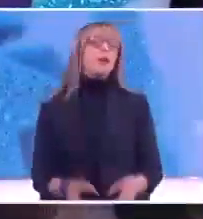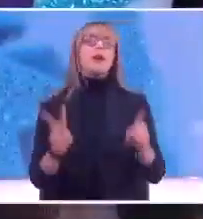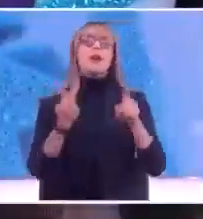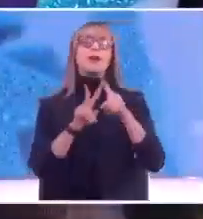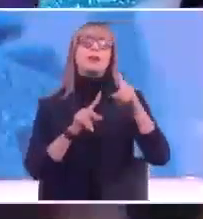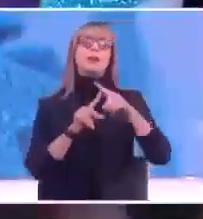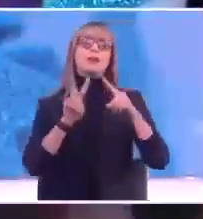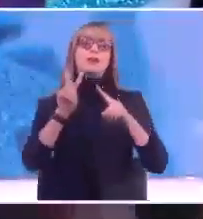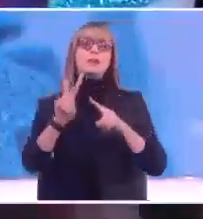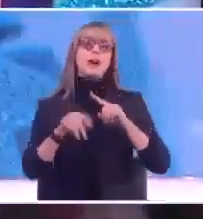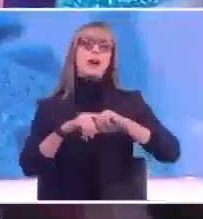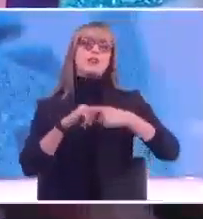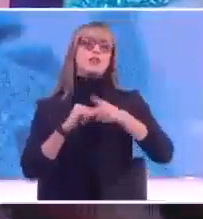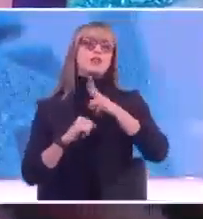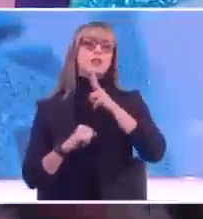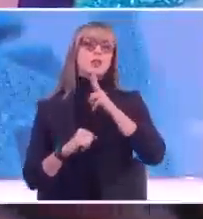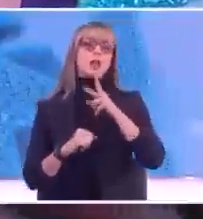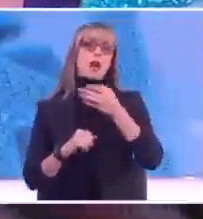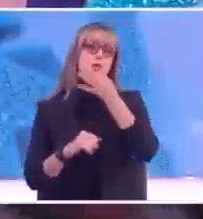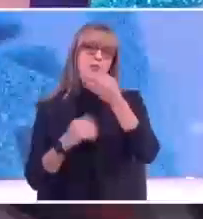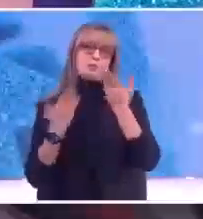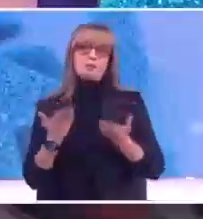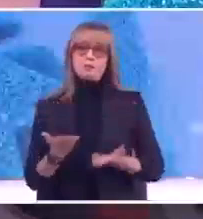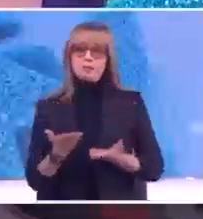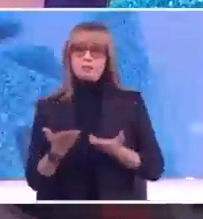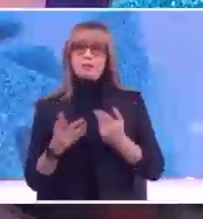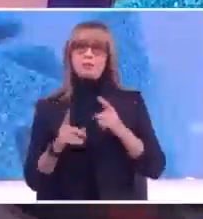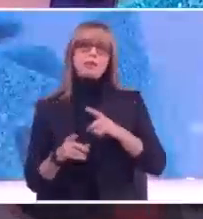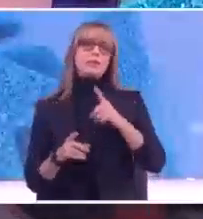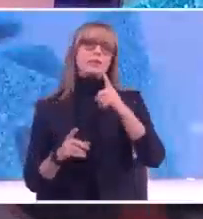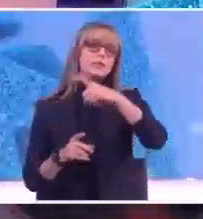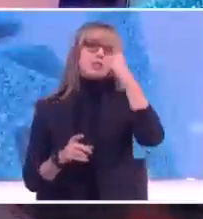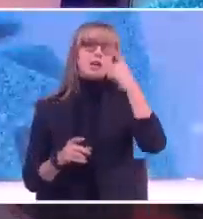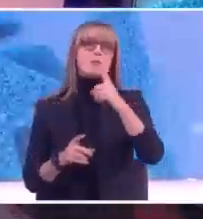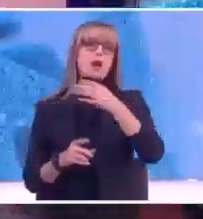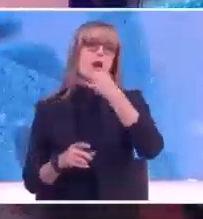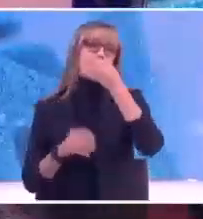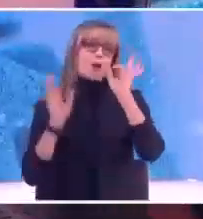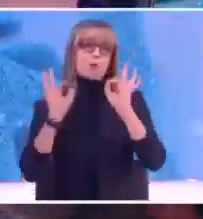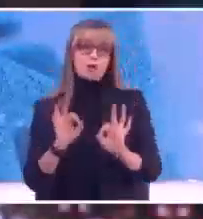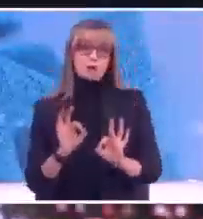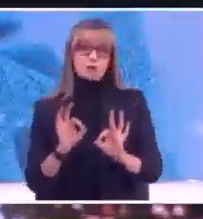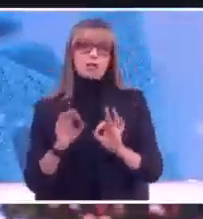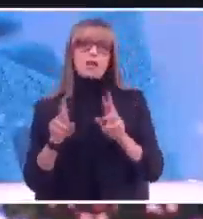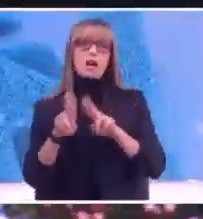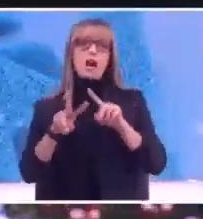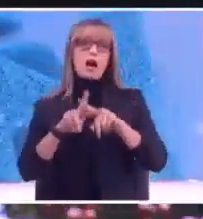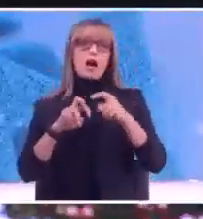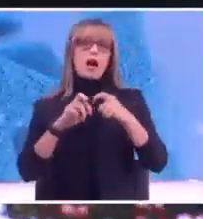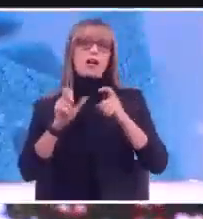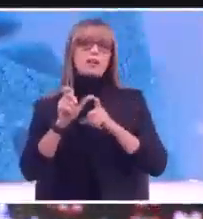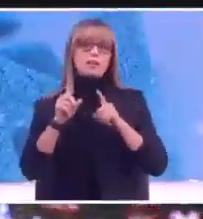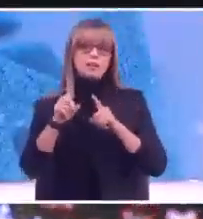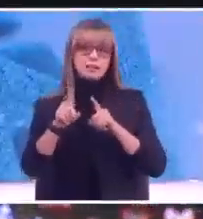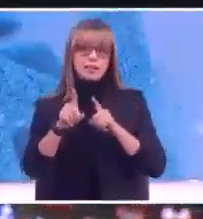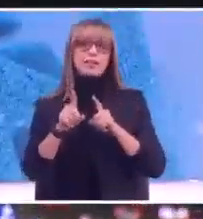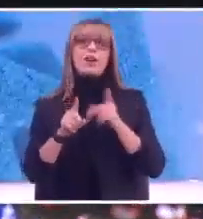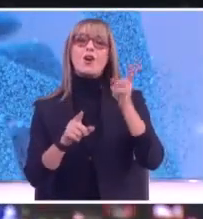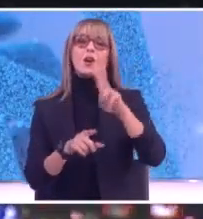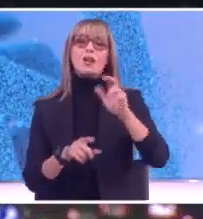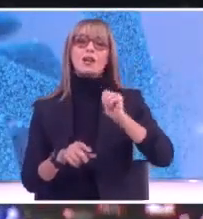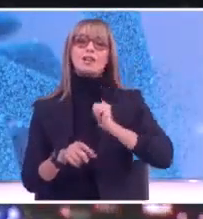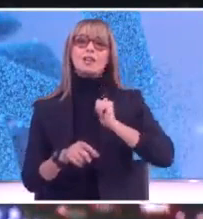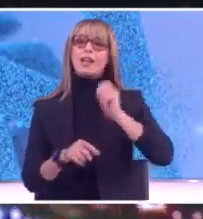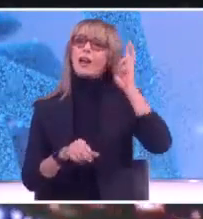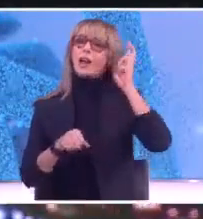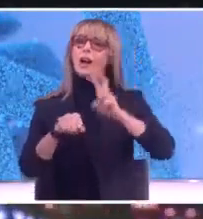NTV hafta sonu ana haber bülteni ile karşınızdayız ve sıcak bir gelişme ile başlıyoruz. Kars'ta Sarıkamış şehitlerini anma